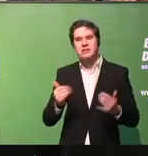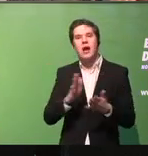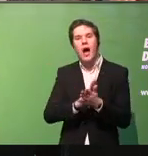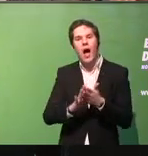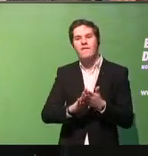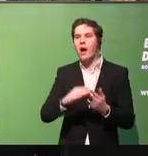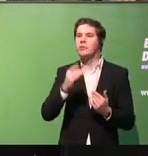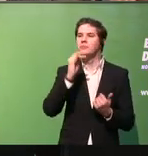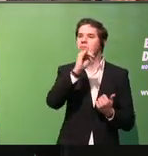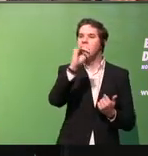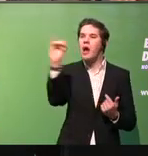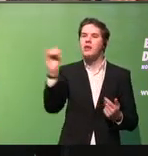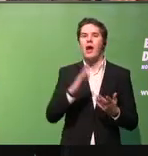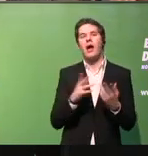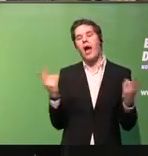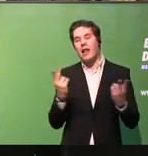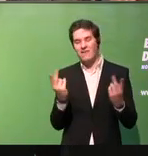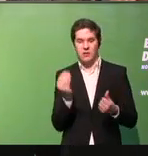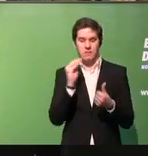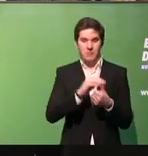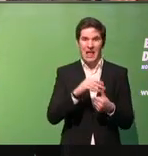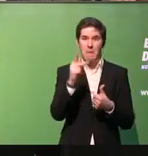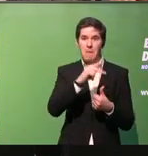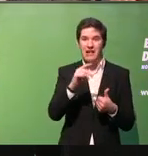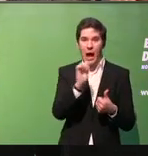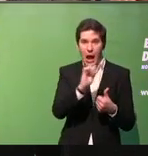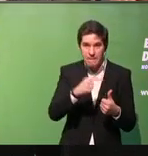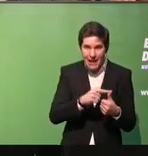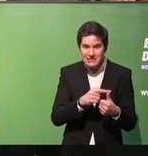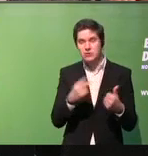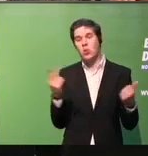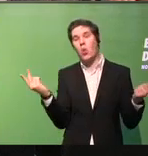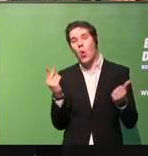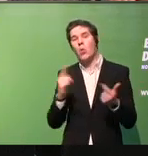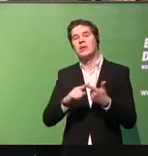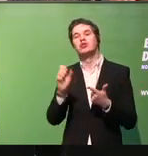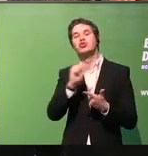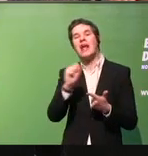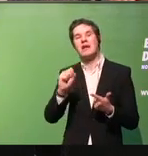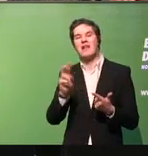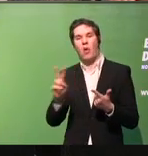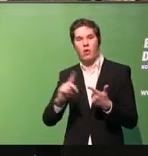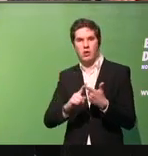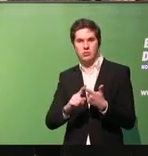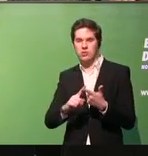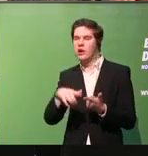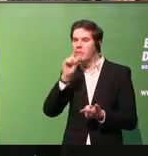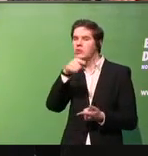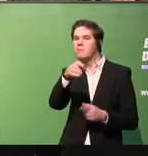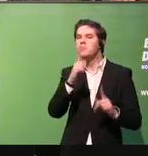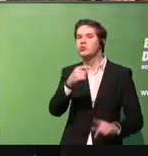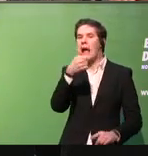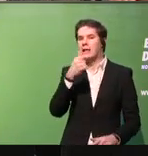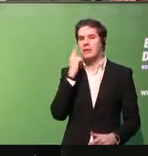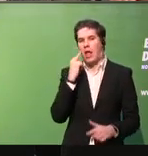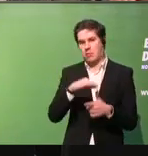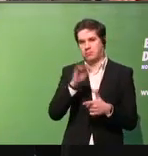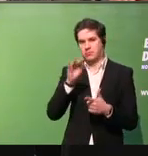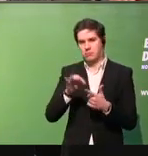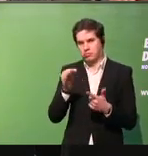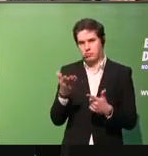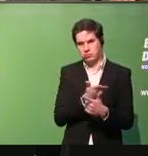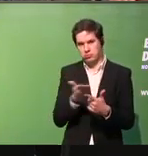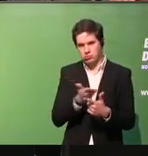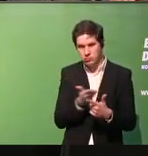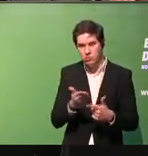Ihr tragt ein entweder Peter Alberts oder Stefan Volpert. Also ihr müsst euch für einen Namen entscheiden oder